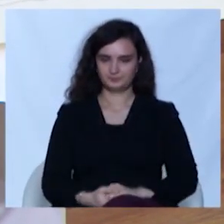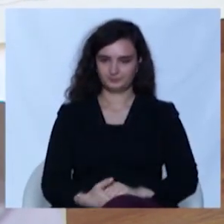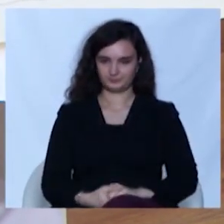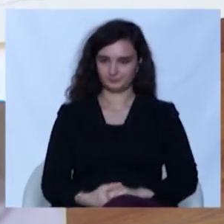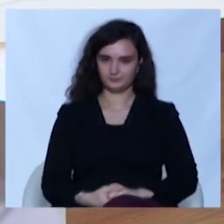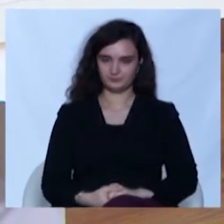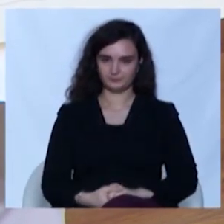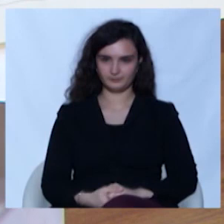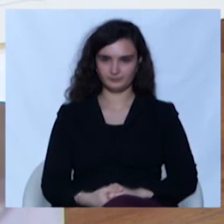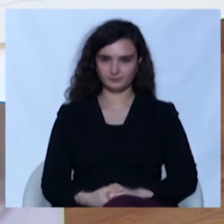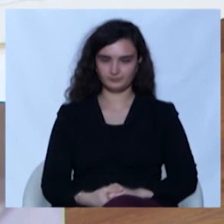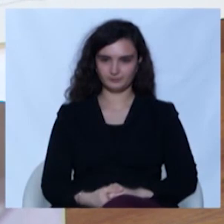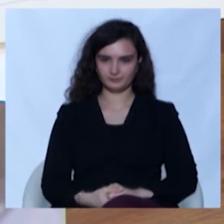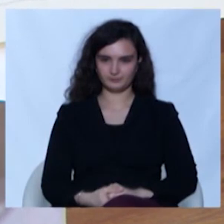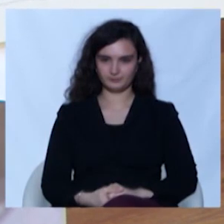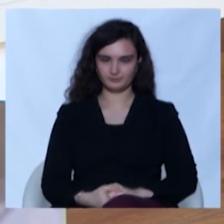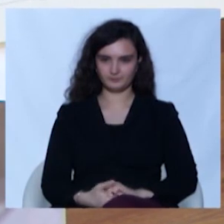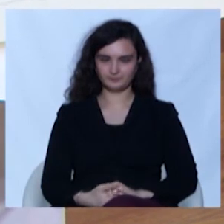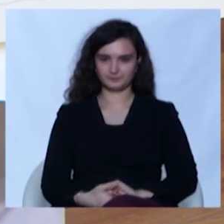გავაკეთოთ ესეთი.